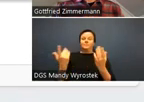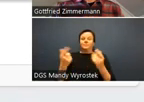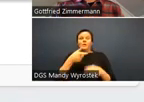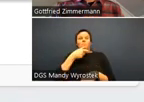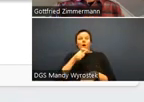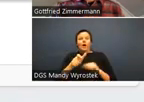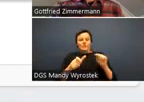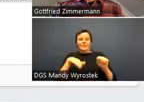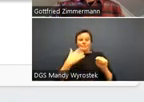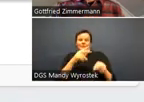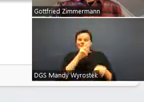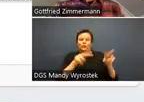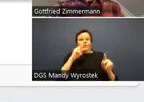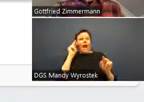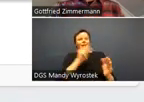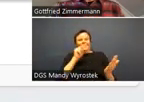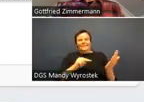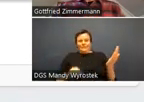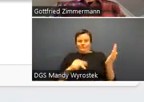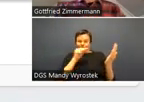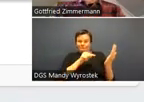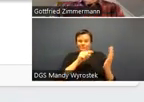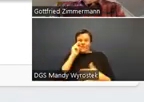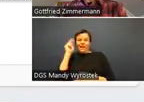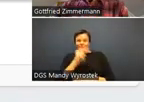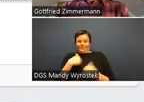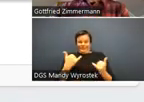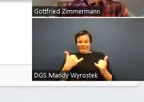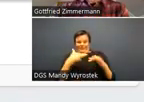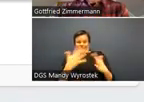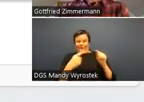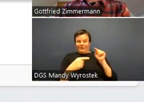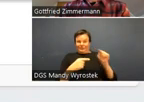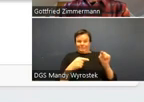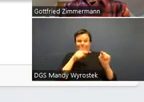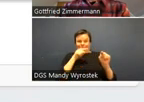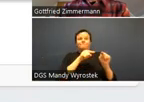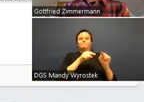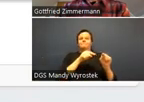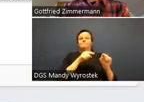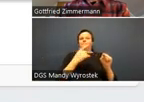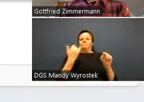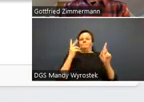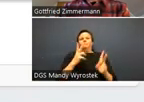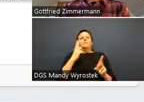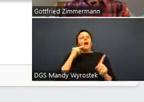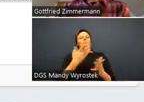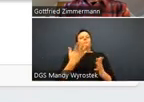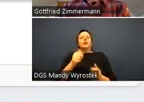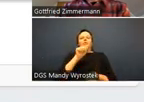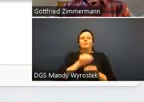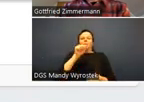Drucklayout. Wenn Sie, ich gehe jetzt hier auf die Registerkarte Layout. Entschuldigung, ich gehe